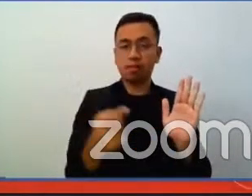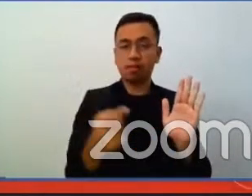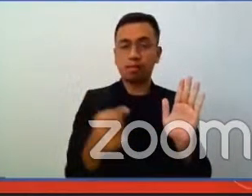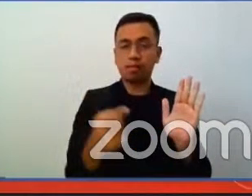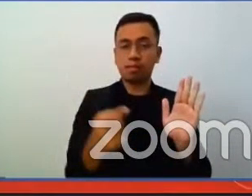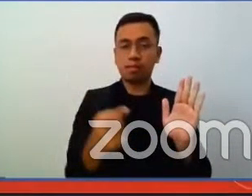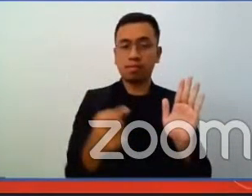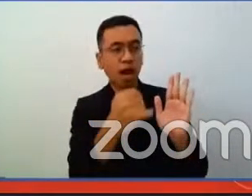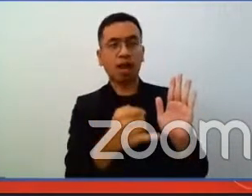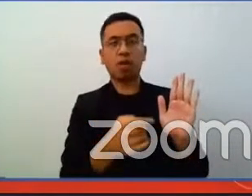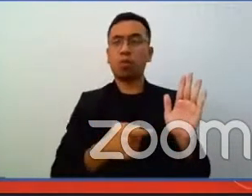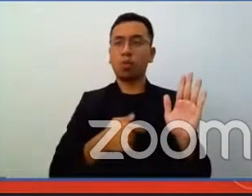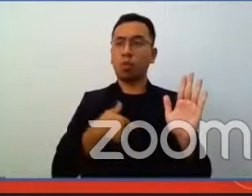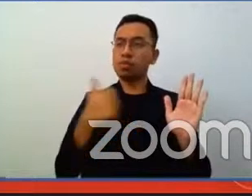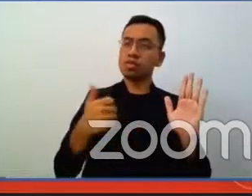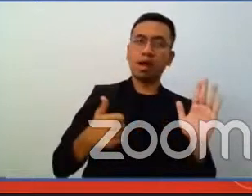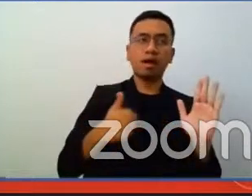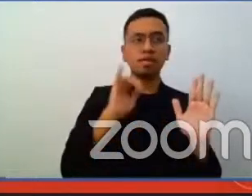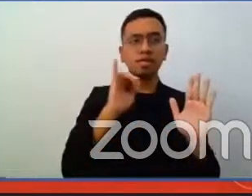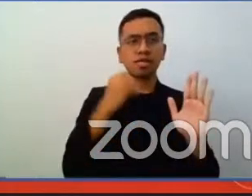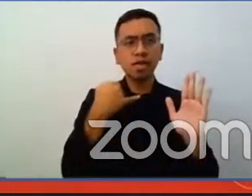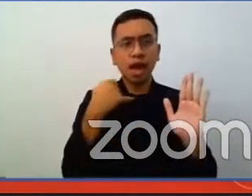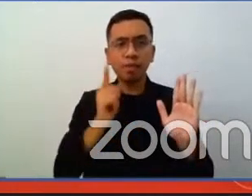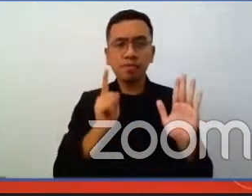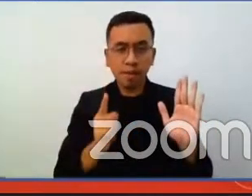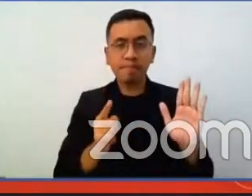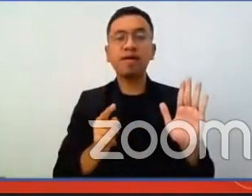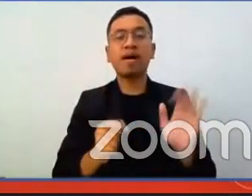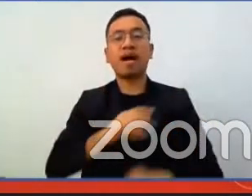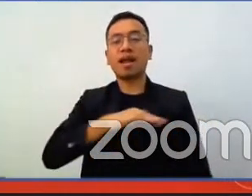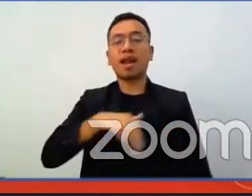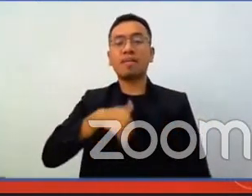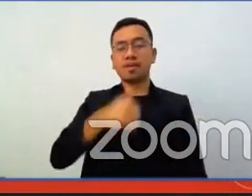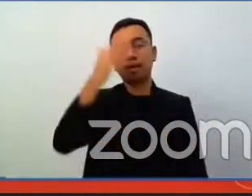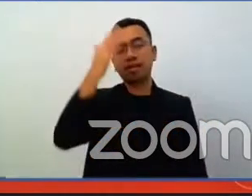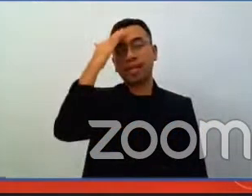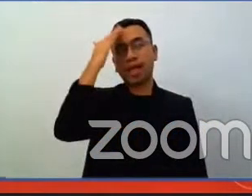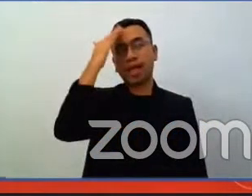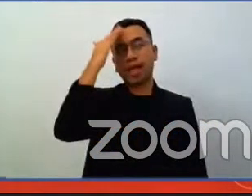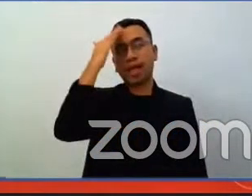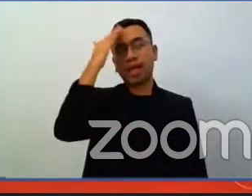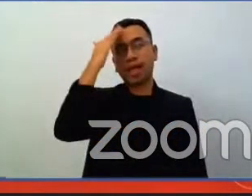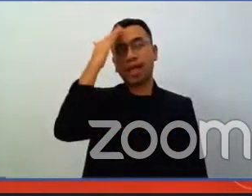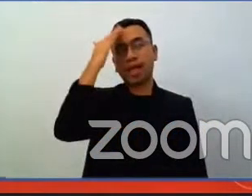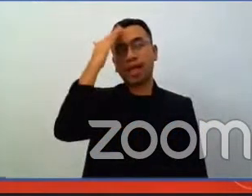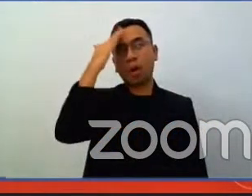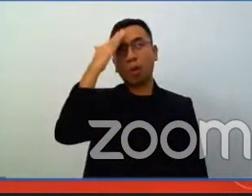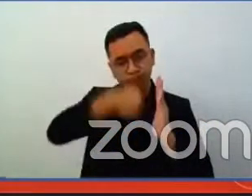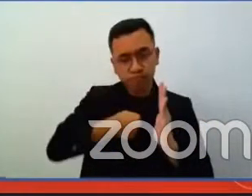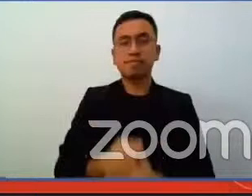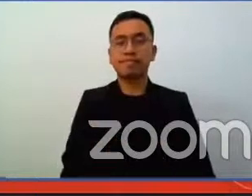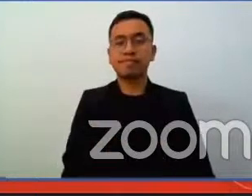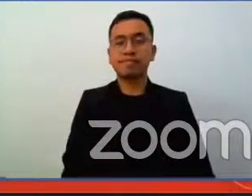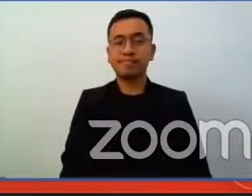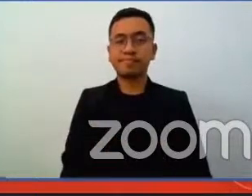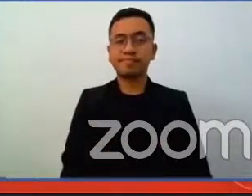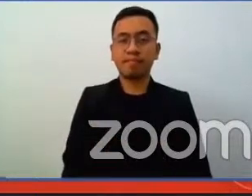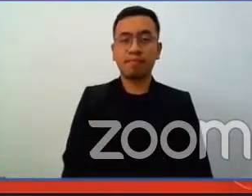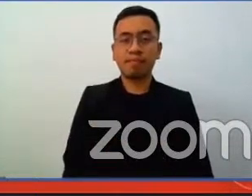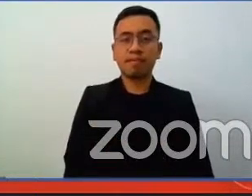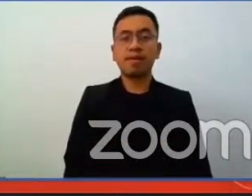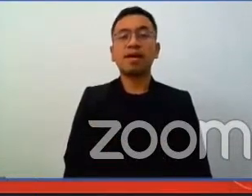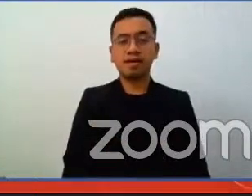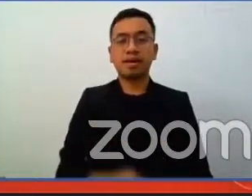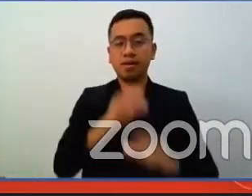anak diajak untuk berani mengkoreksi kesalahan yang ada pada virtual lab tersebut. Jadi virtual lab sengaja dibuat